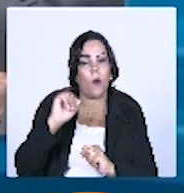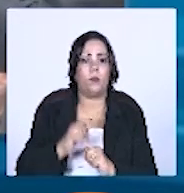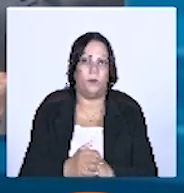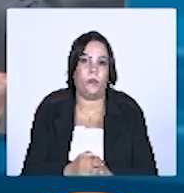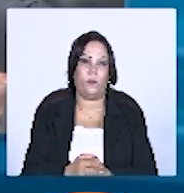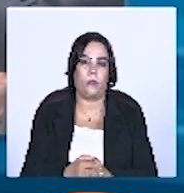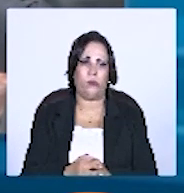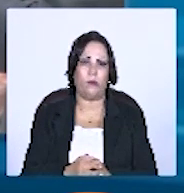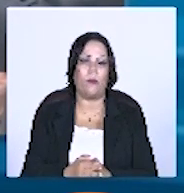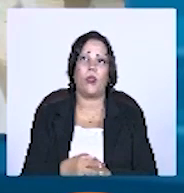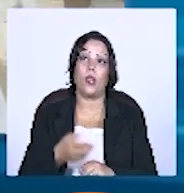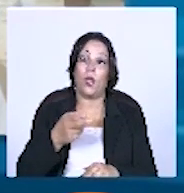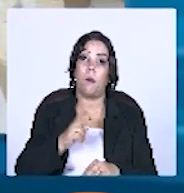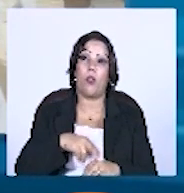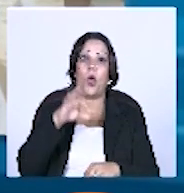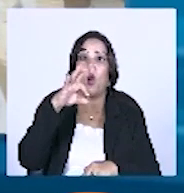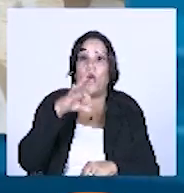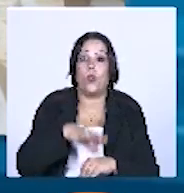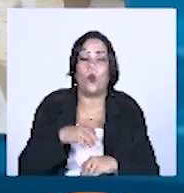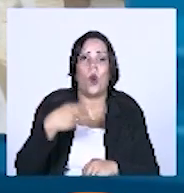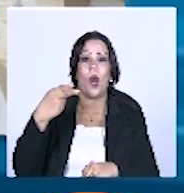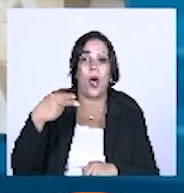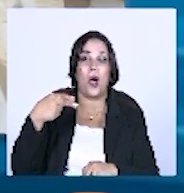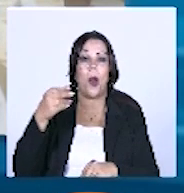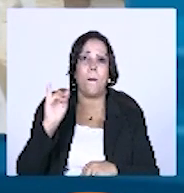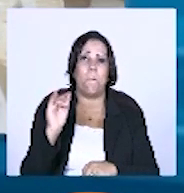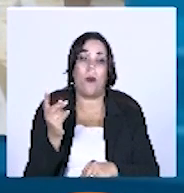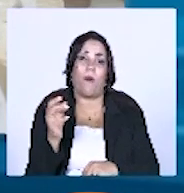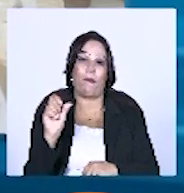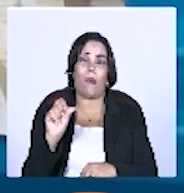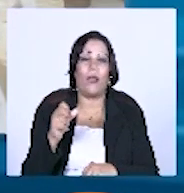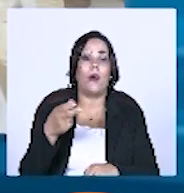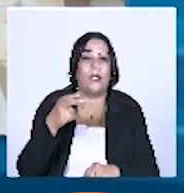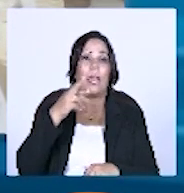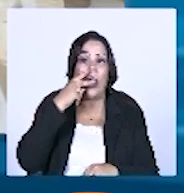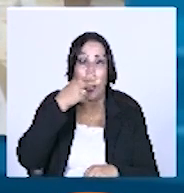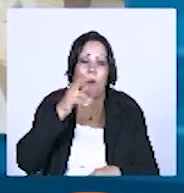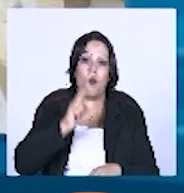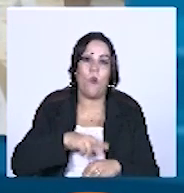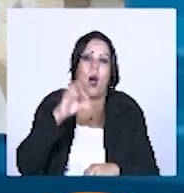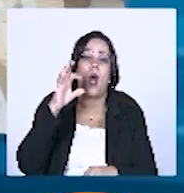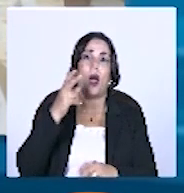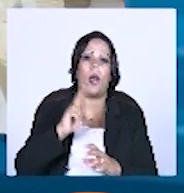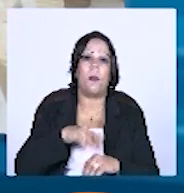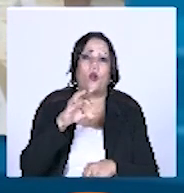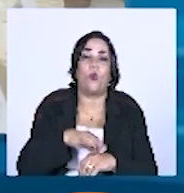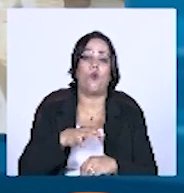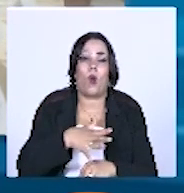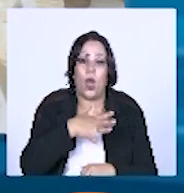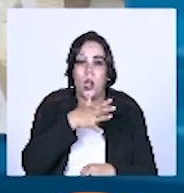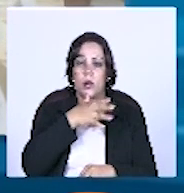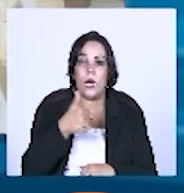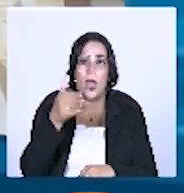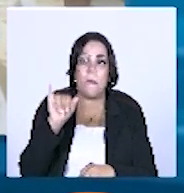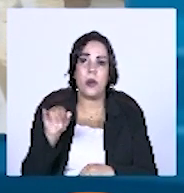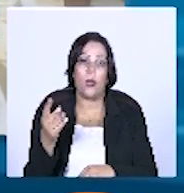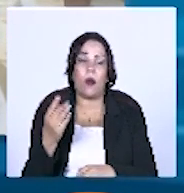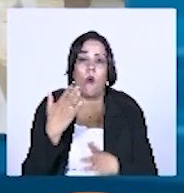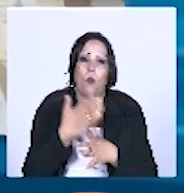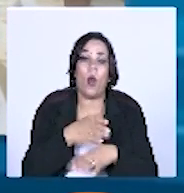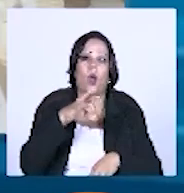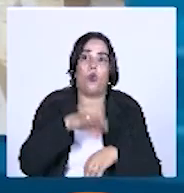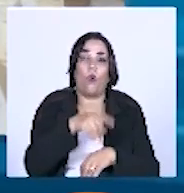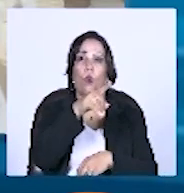ا طبعا الدكتور عمرو وردان اتكلم والدكتور القص امير صادق تكلم وانا شاركت